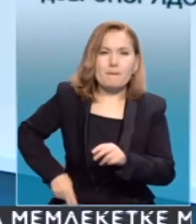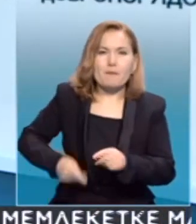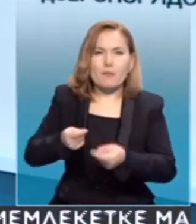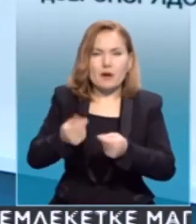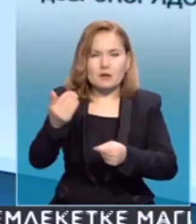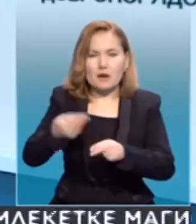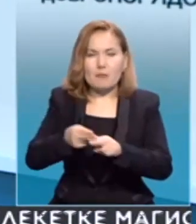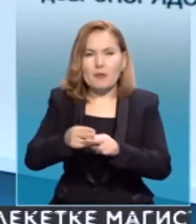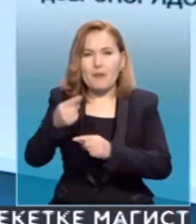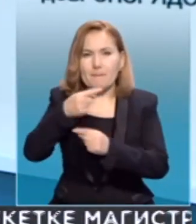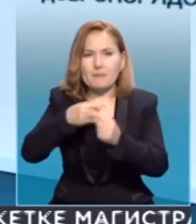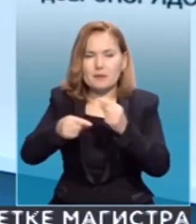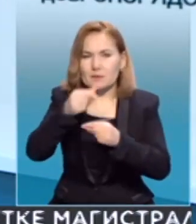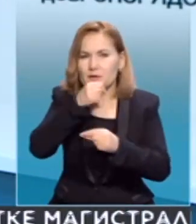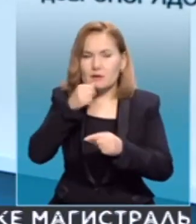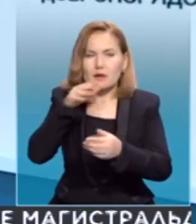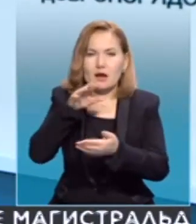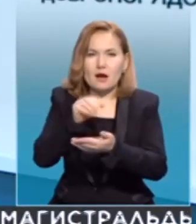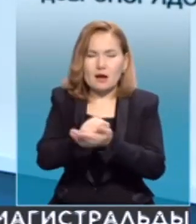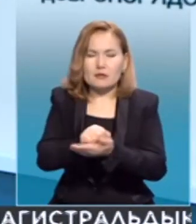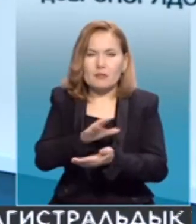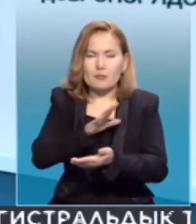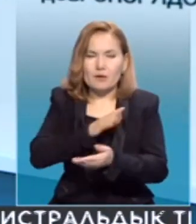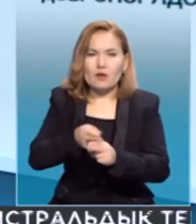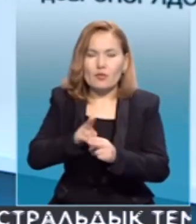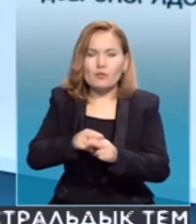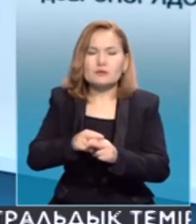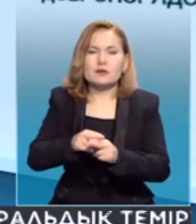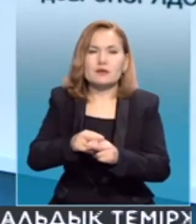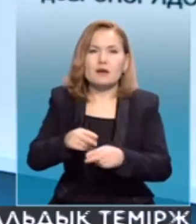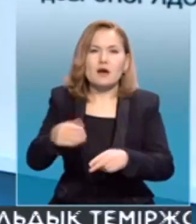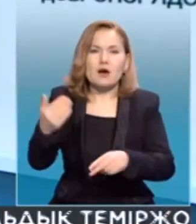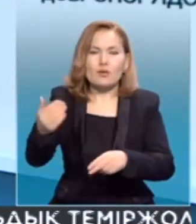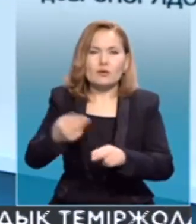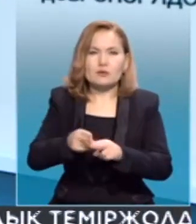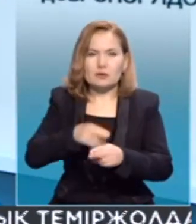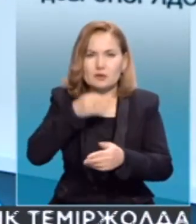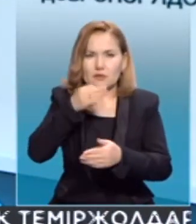осы кәсіпкерлікпен айналысуға тыйым салынған шектеуді сақтамаған үшін жауапқа тартылды.